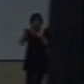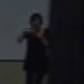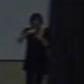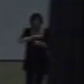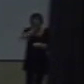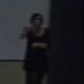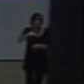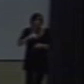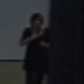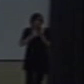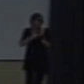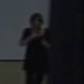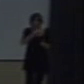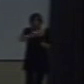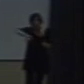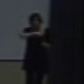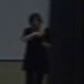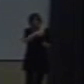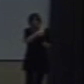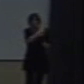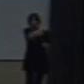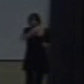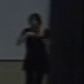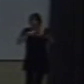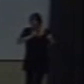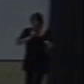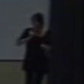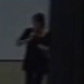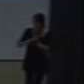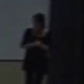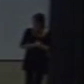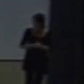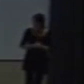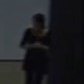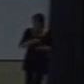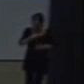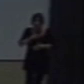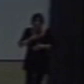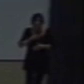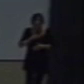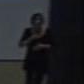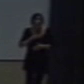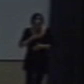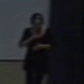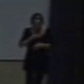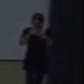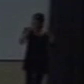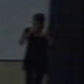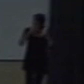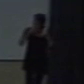gent utilitza tots els mitjans, tots els canals per comunicar-se. No? I aquesta és la que em sembla que està